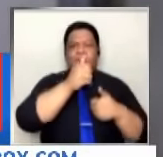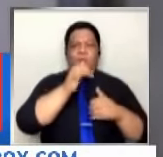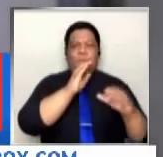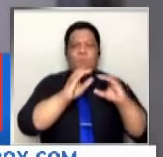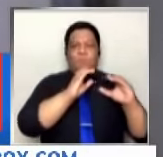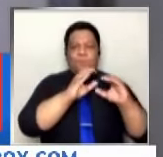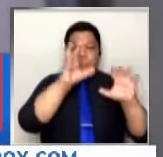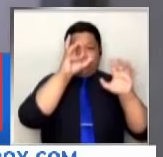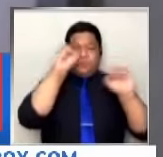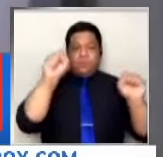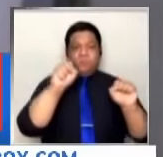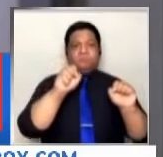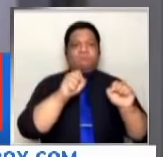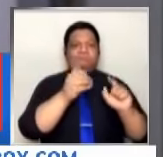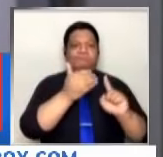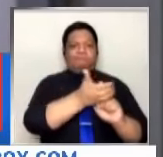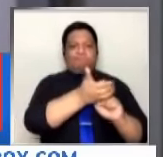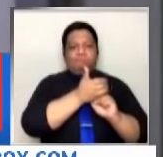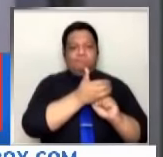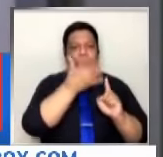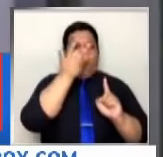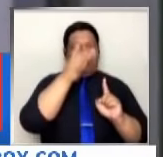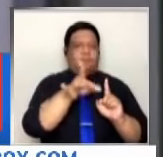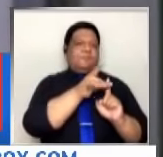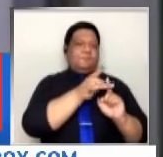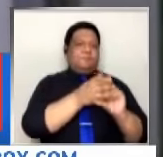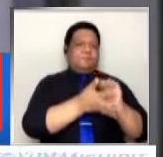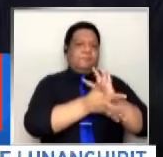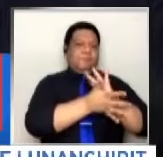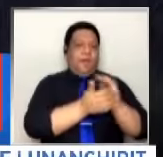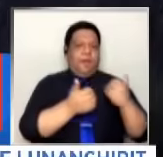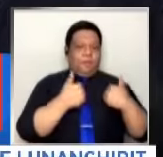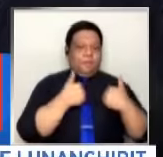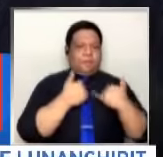nagsasagawa na ng contact tracing sa kanya mga nakasalamuha.